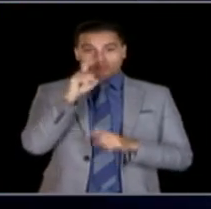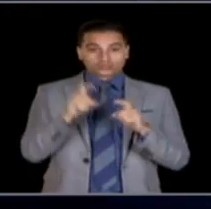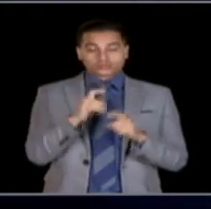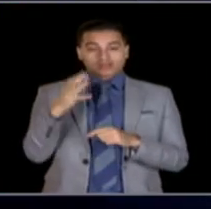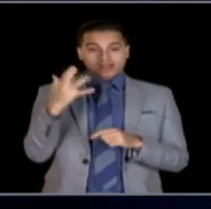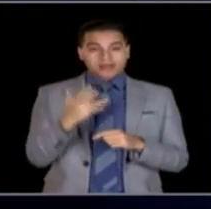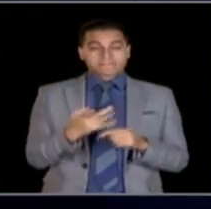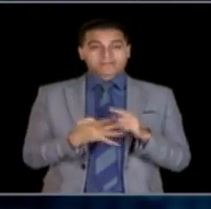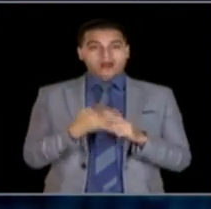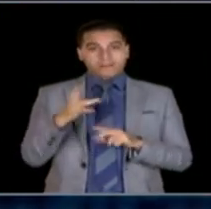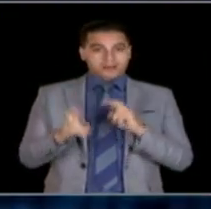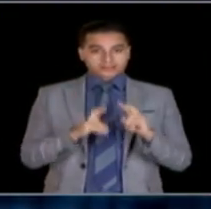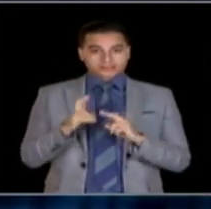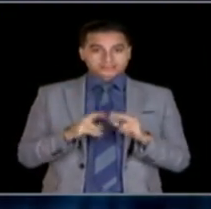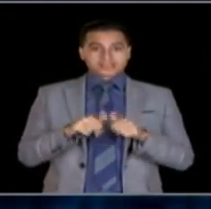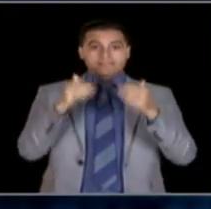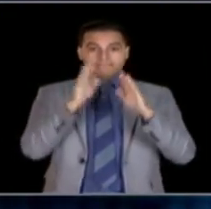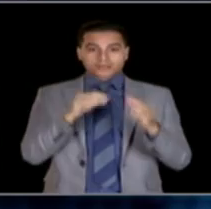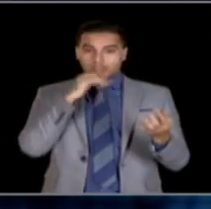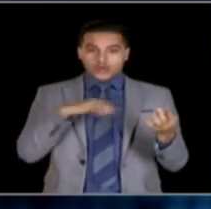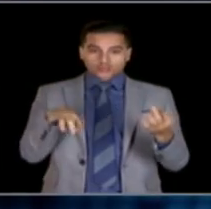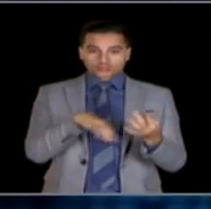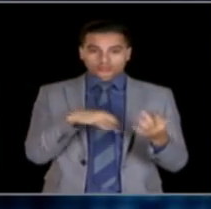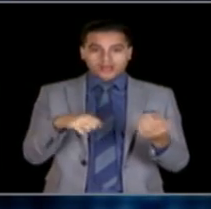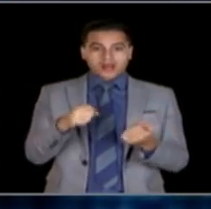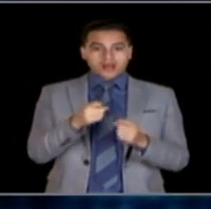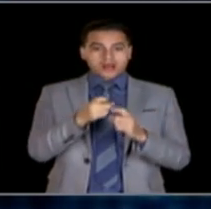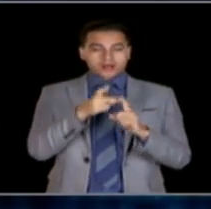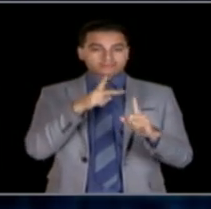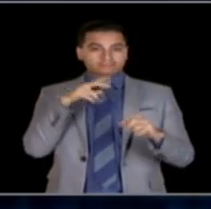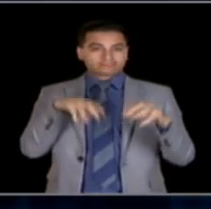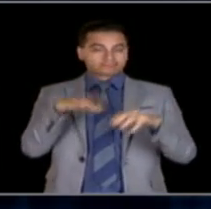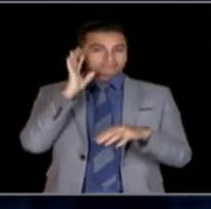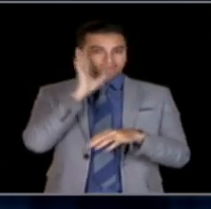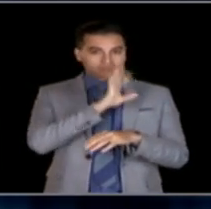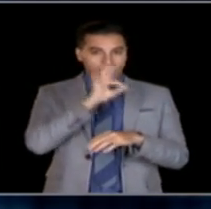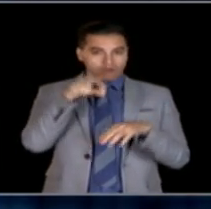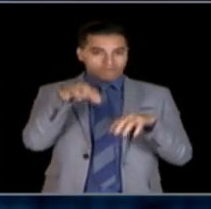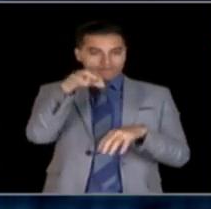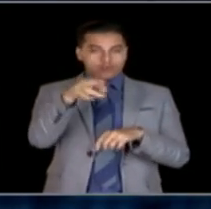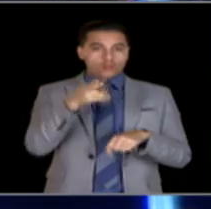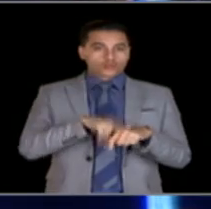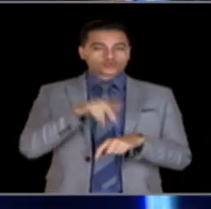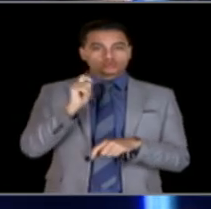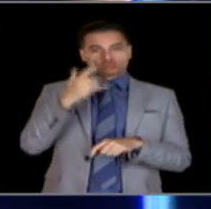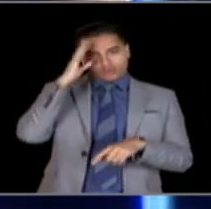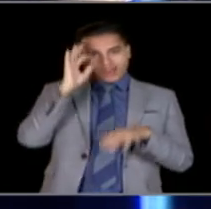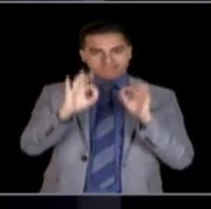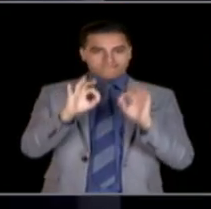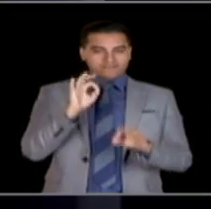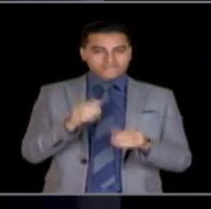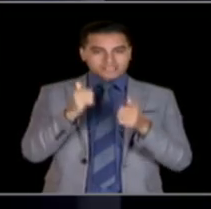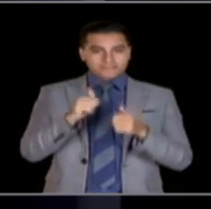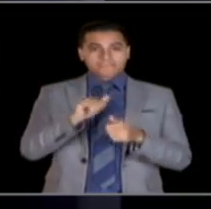فقرة الفنون 4 أسئلة. سينما ومسرح، أغاني موسيقى، لوحات ومعالم، وسرعة البديهة.